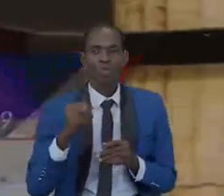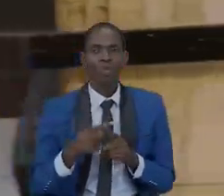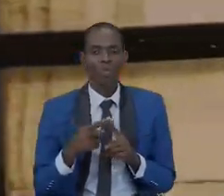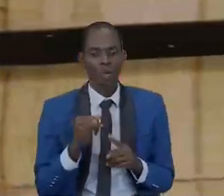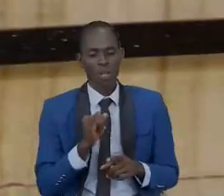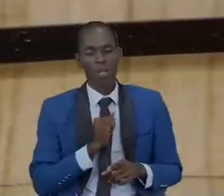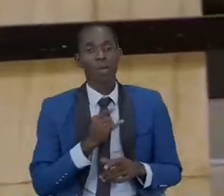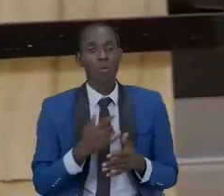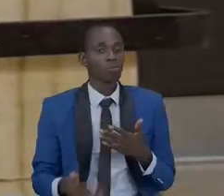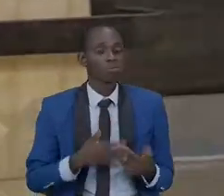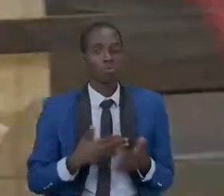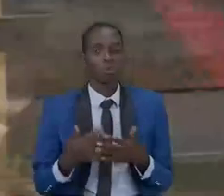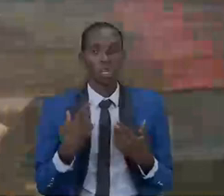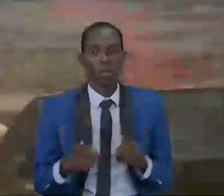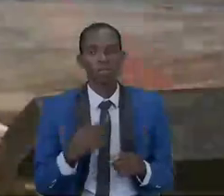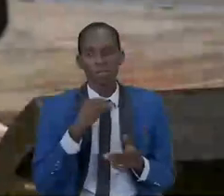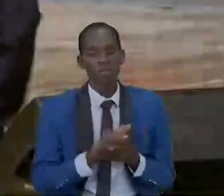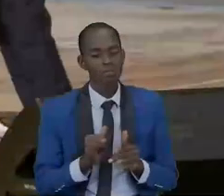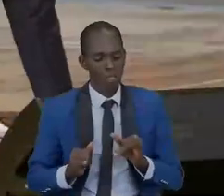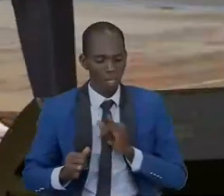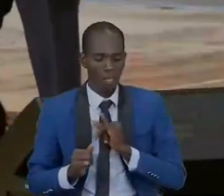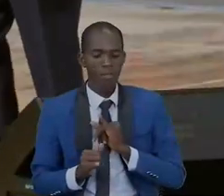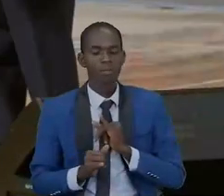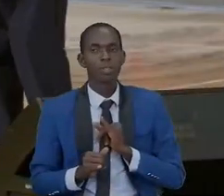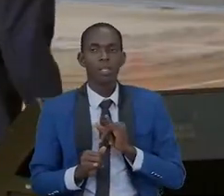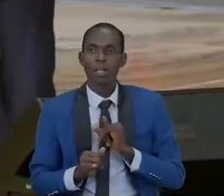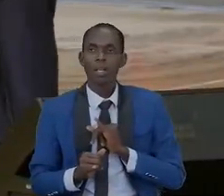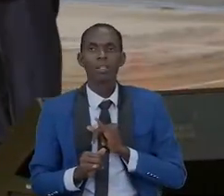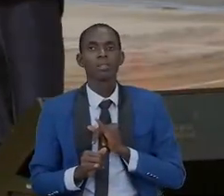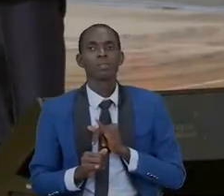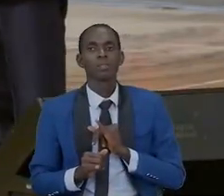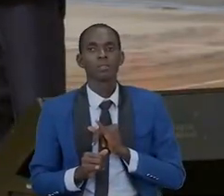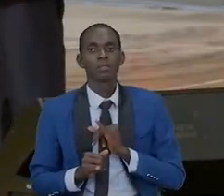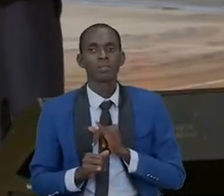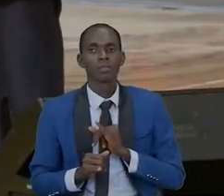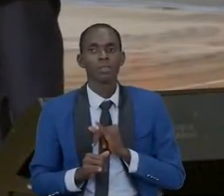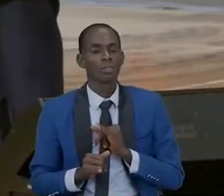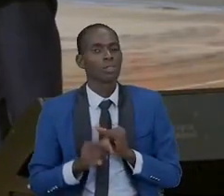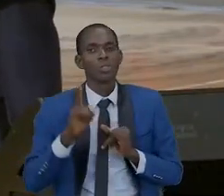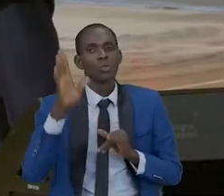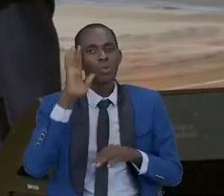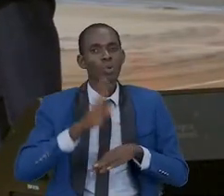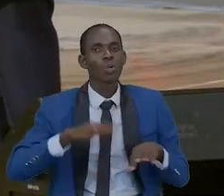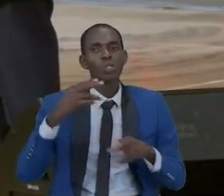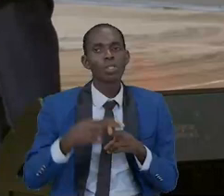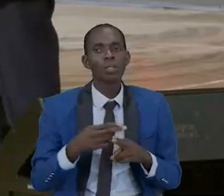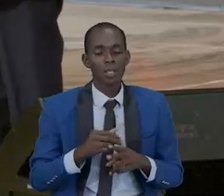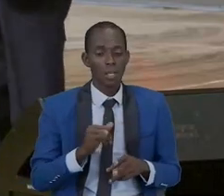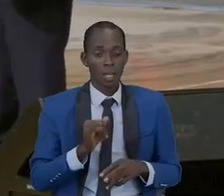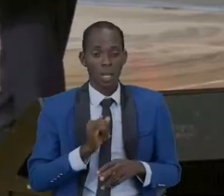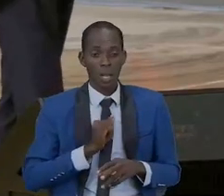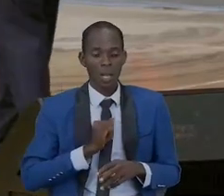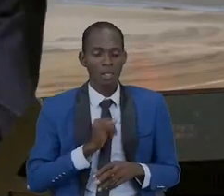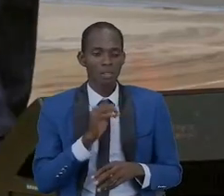importe ce qui se passe vous dites Galates de 20 vous dites j'ai j'ai je vous mentionnez votre nom moi